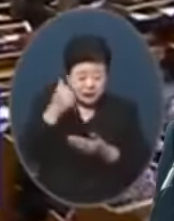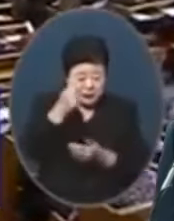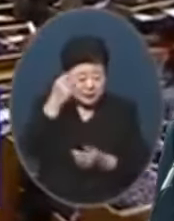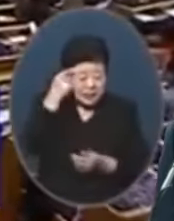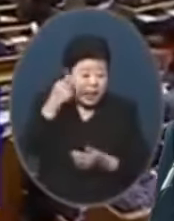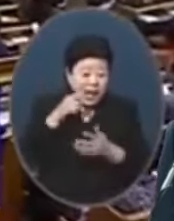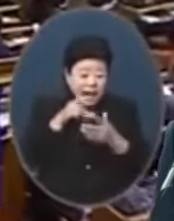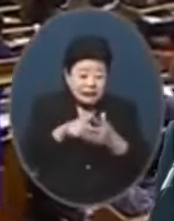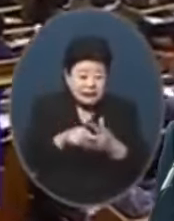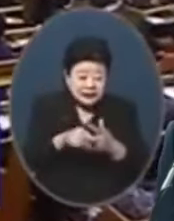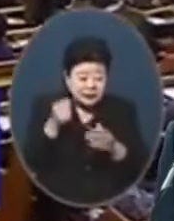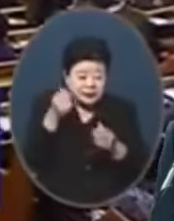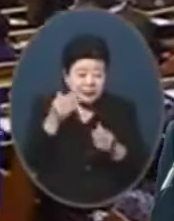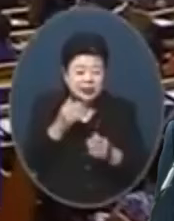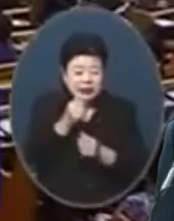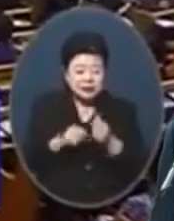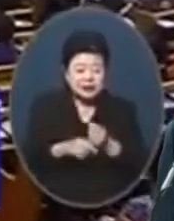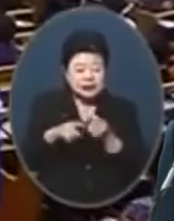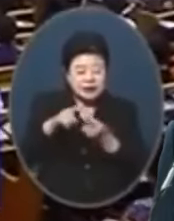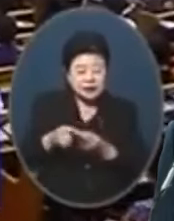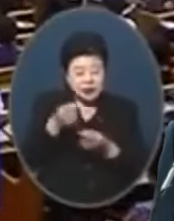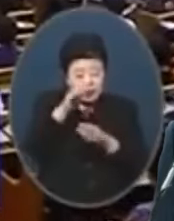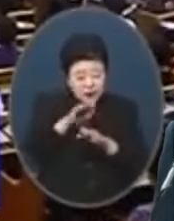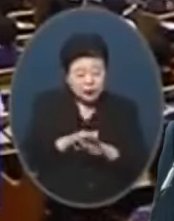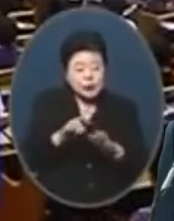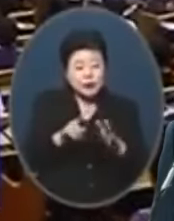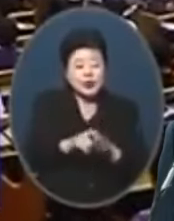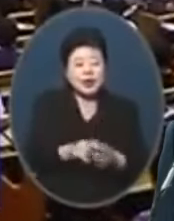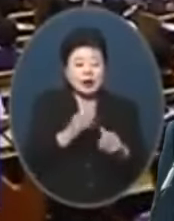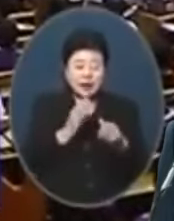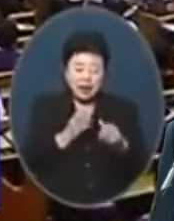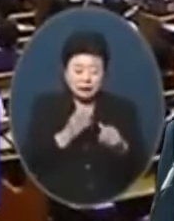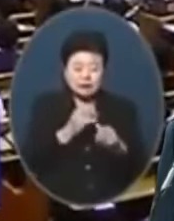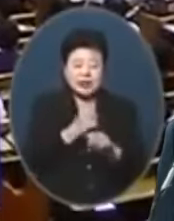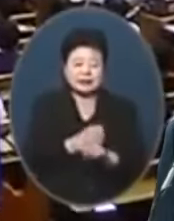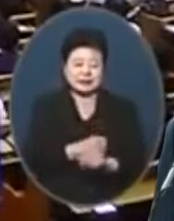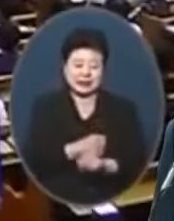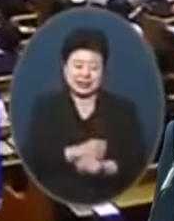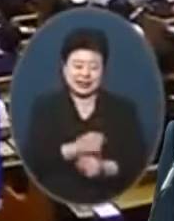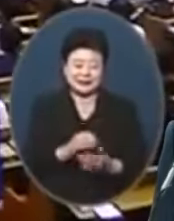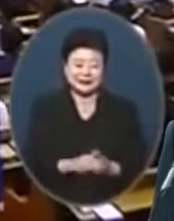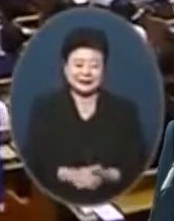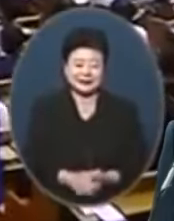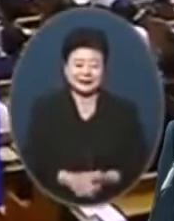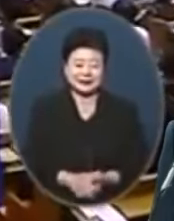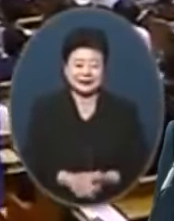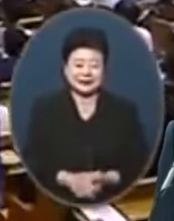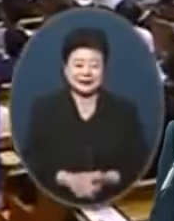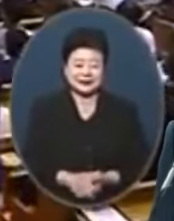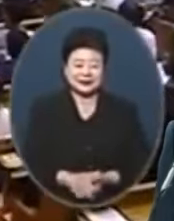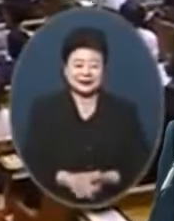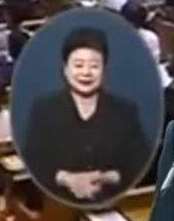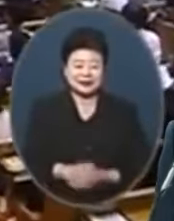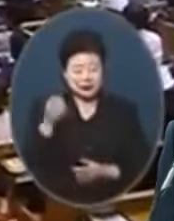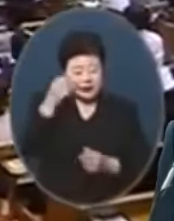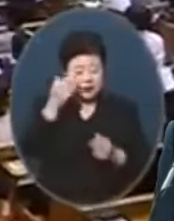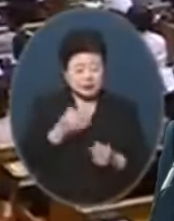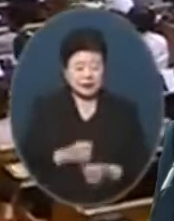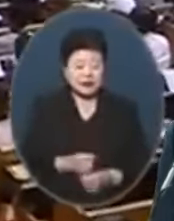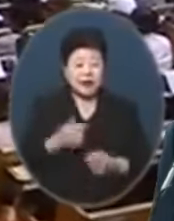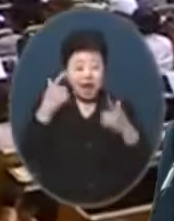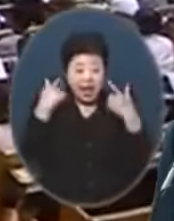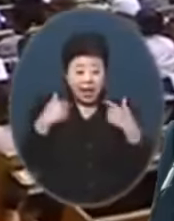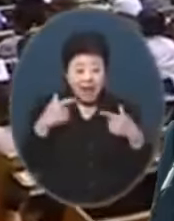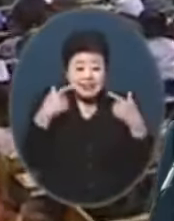생각을 하시나니 이는 성령이 하나님의 뜻대로 성도를 위하여 간구하시느니라. 이와 성령은 항상